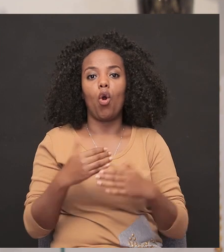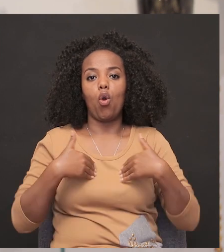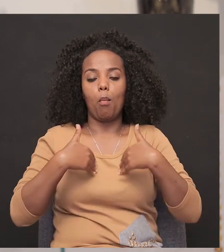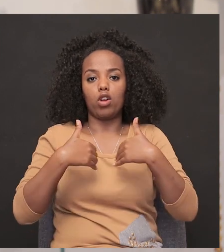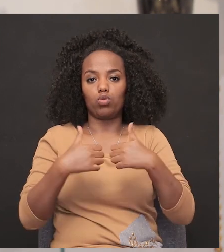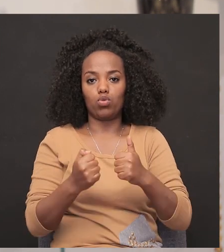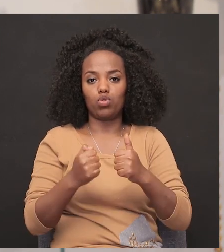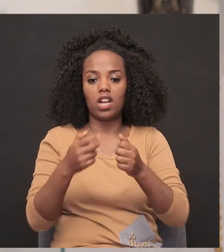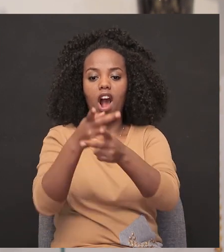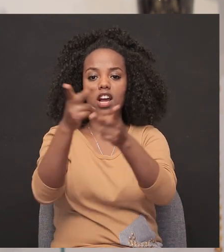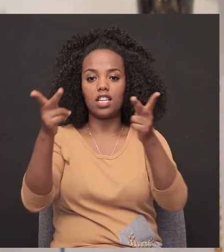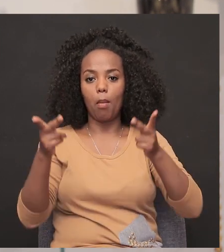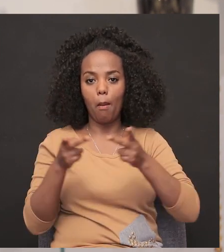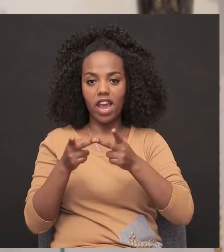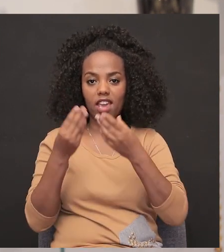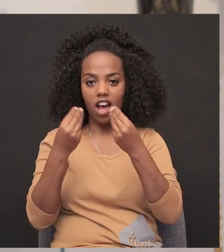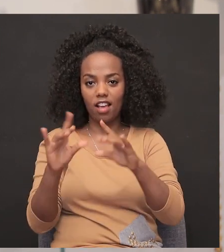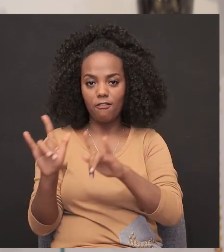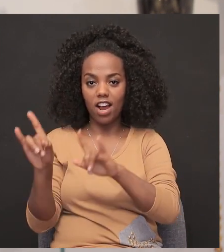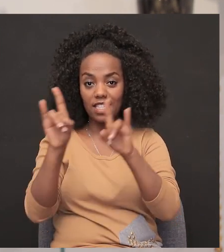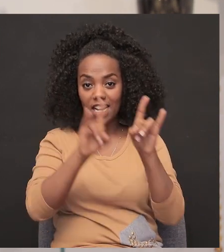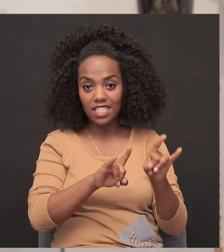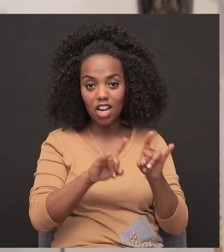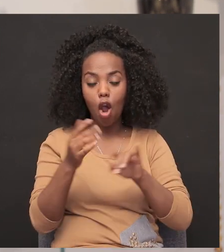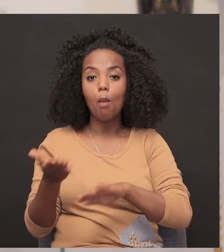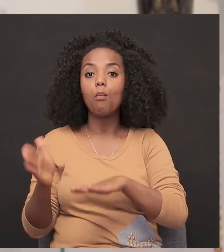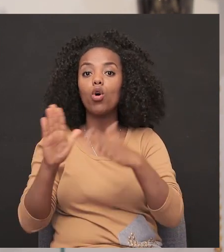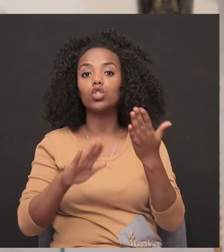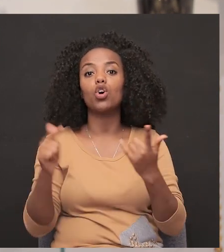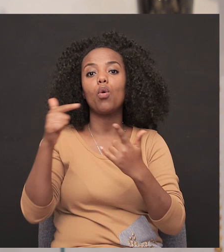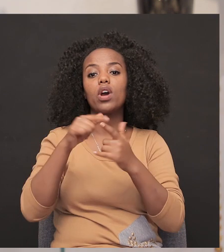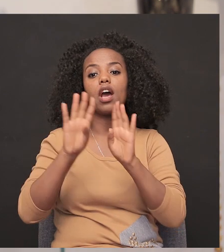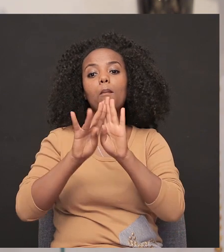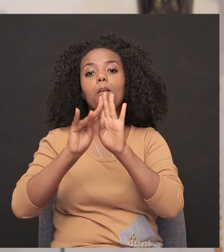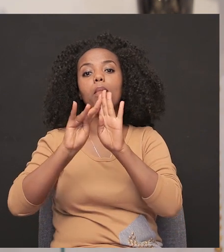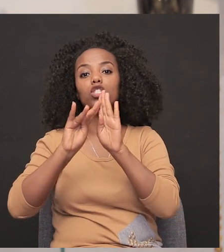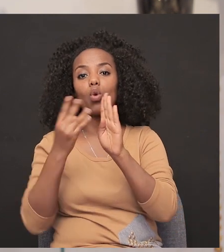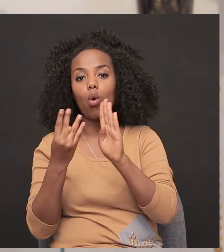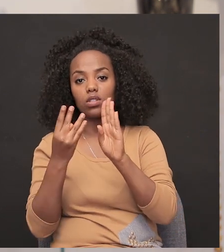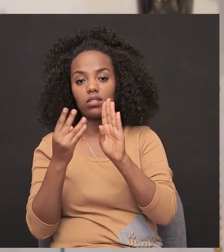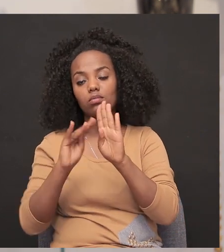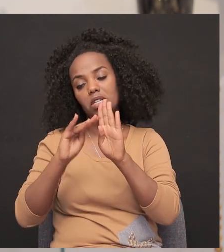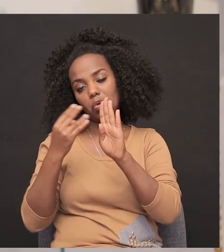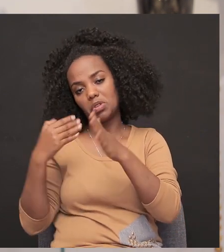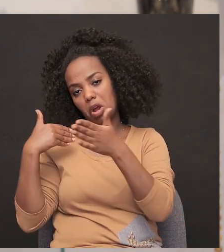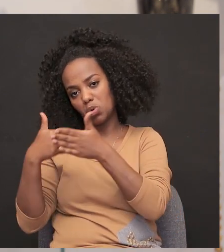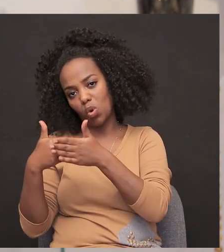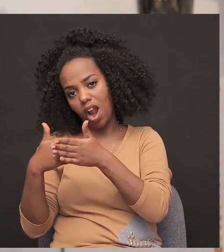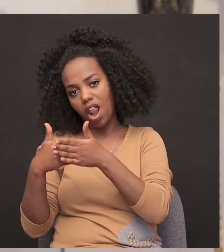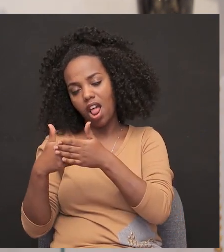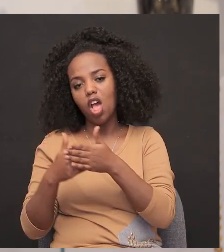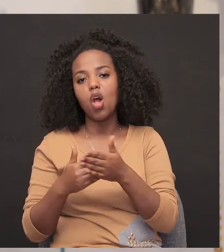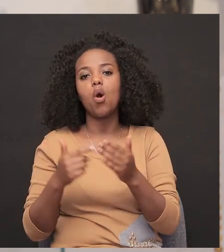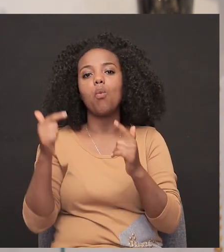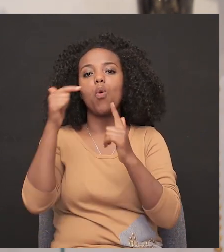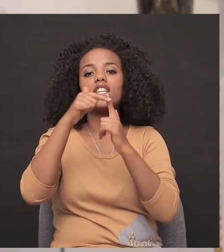ጎልማሶቹንም ከአደባባይ ያጠፋ ዘንድ ሞት ወደ መስኮቶቻችን ደርሷል